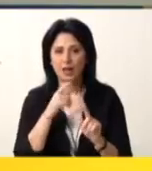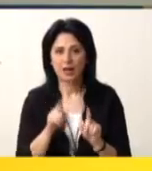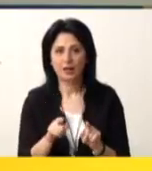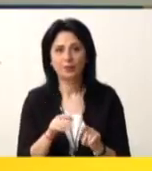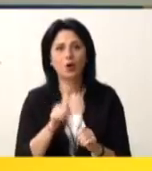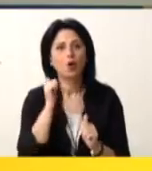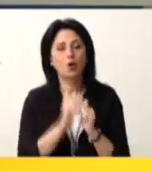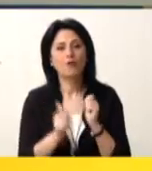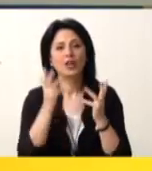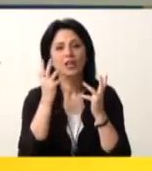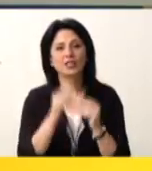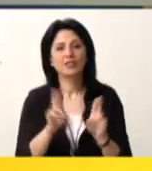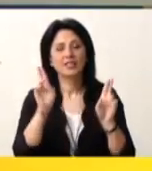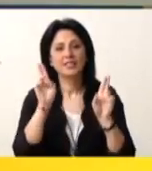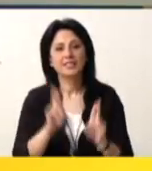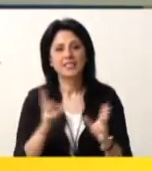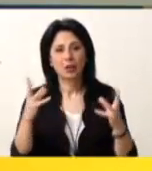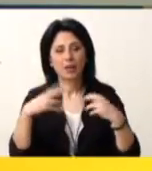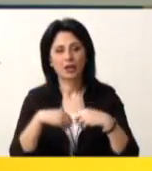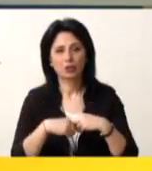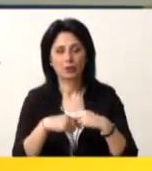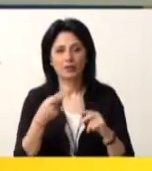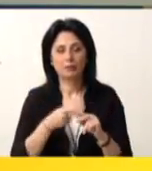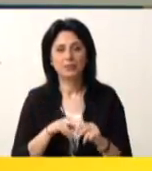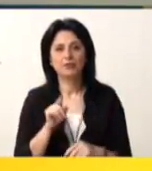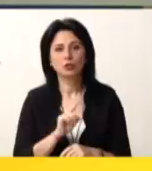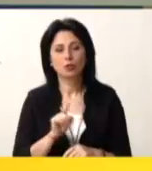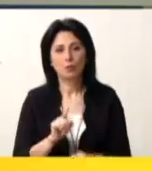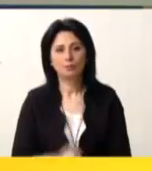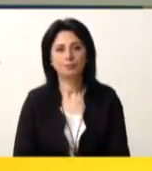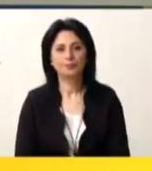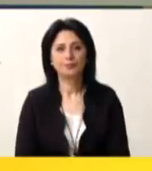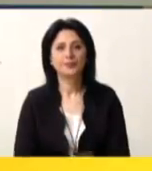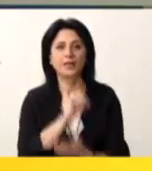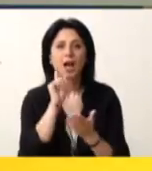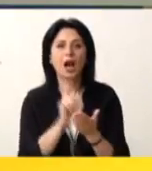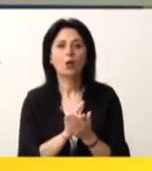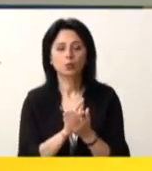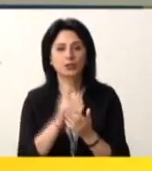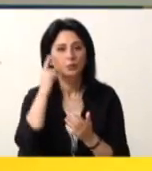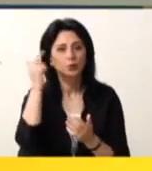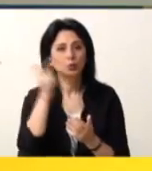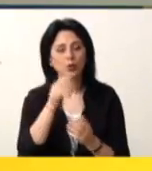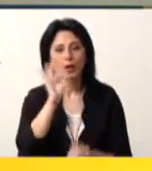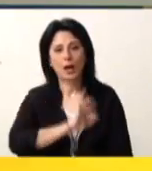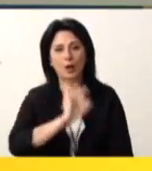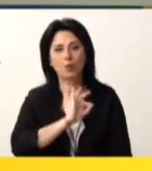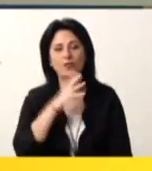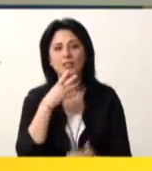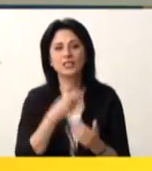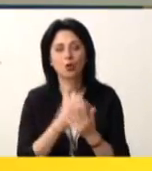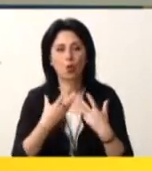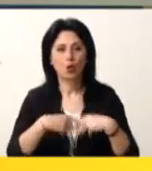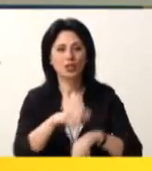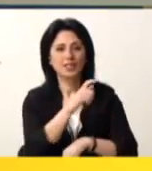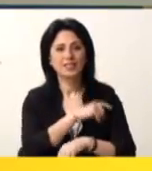გვაქვს ყოველდღიურად წესების ერთობლიობა იმისათვის, რომ აუცილებელი ცოდნა გამოვიყენოთ საკუთარი და